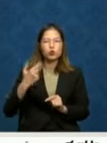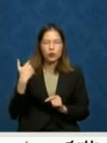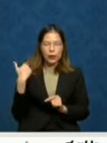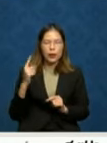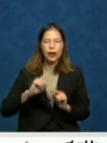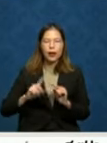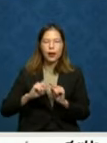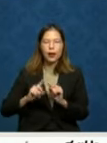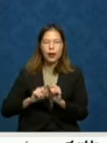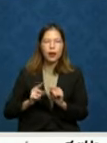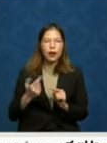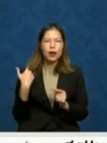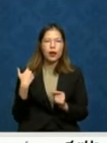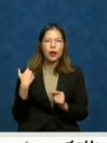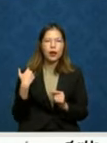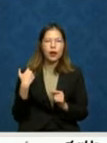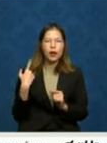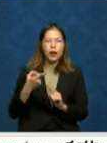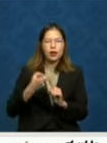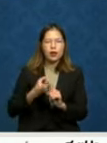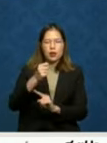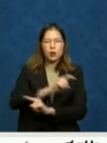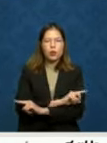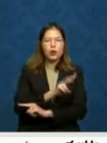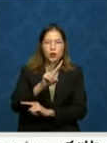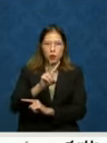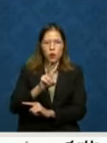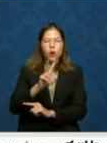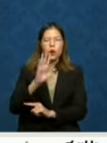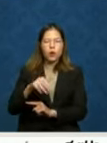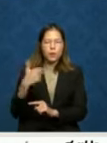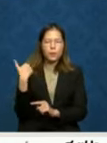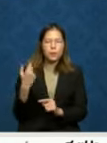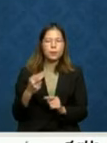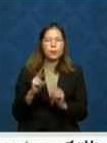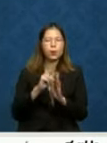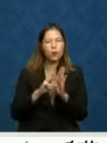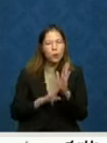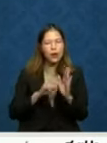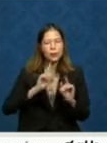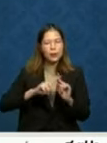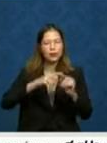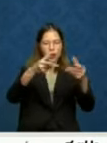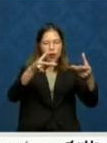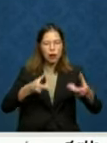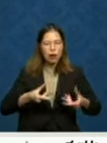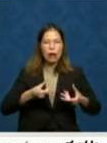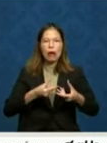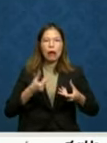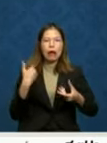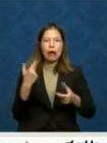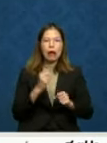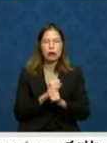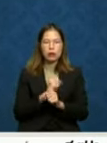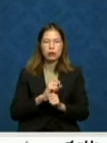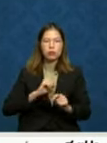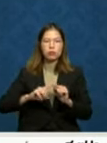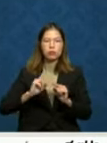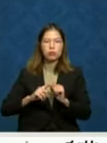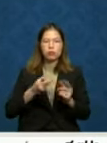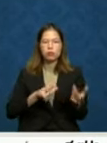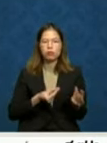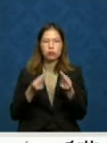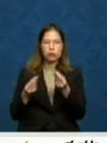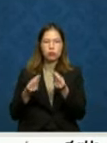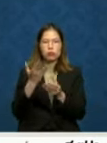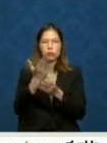0410.2/479 ลงวันที่2ตุลาคม2563เรื่องรูปแบบการนำเสนอรายงานการเงินภาครัฐจึงขอนำเสนอที่ประ